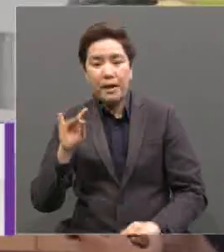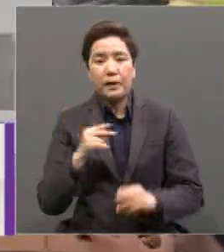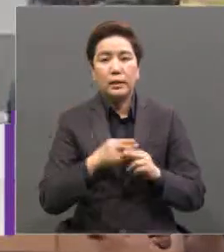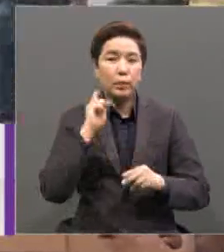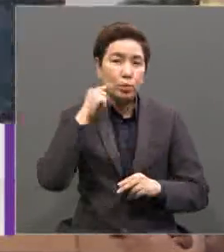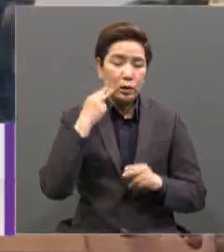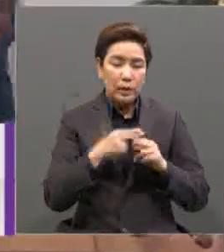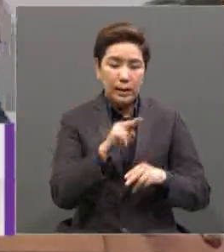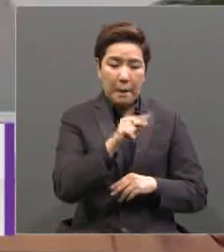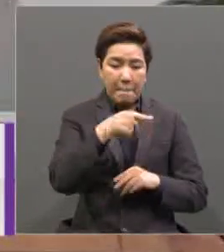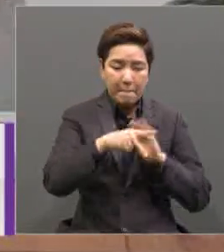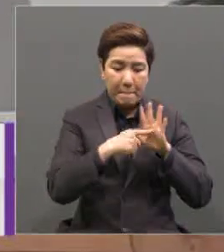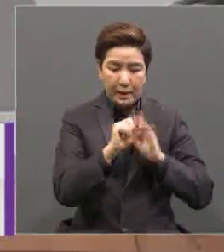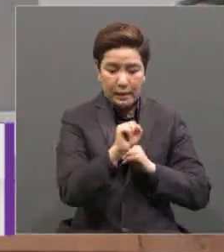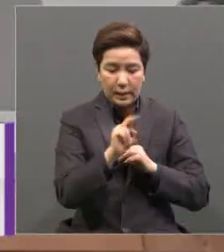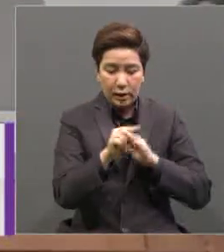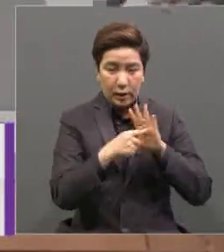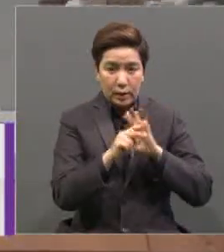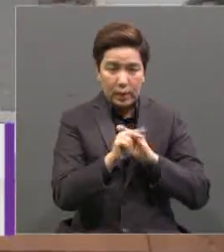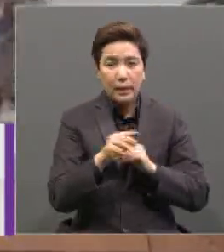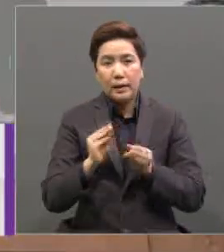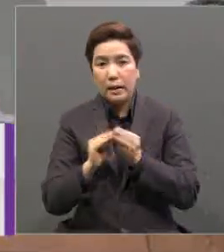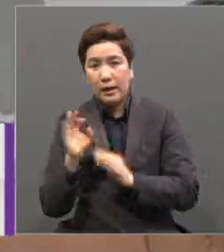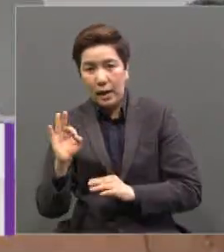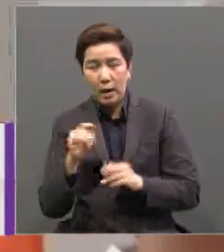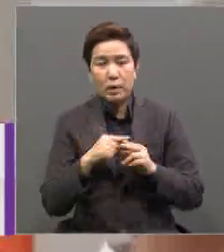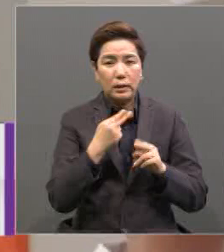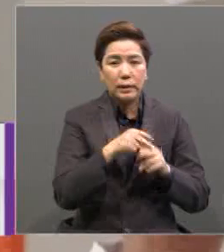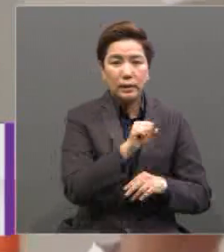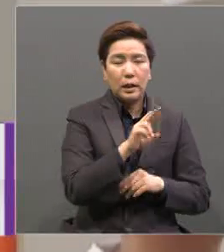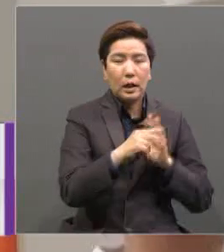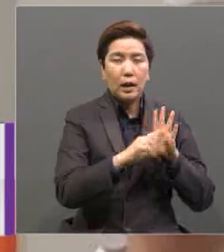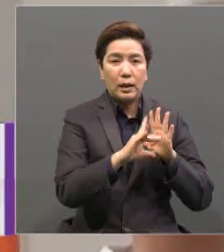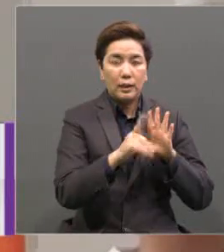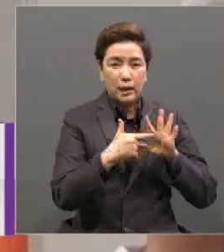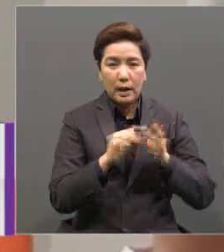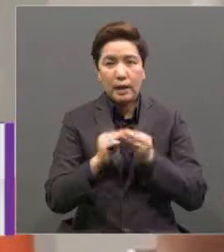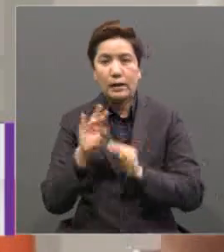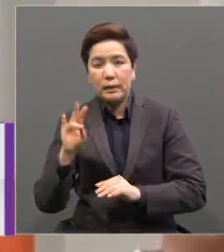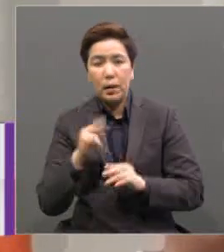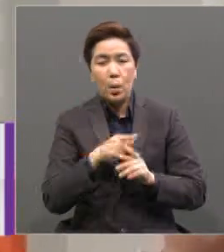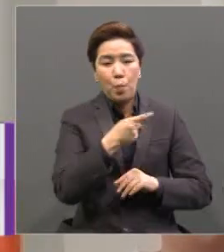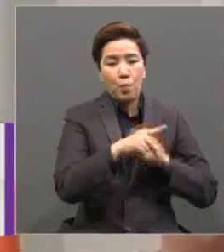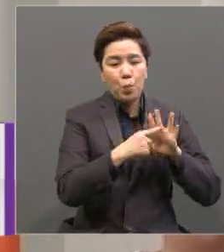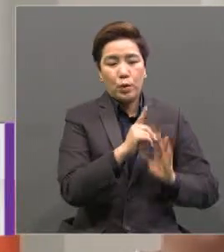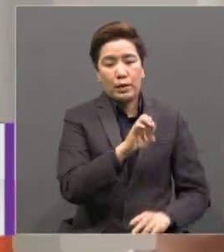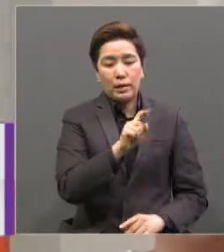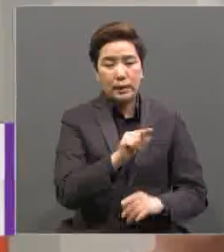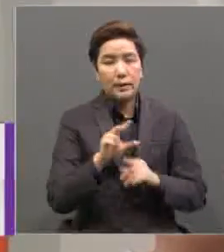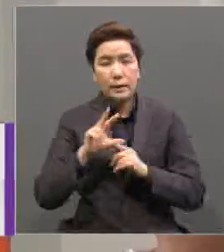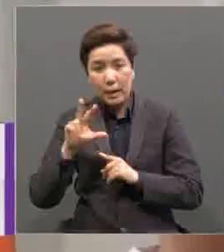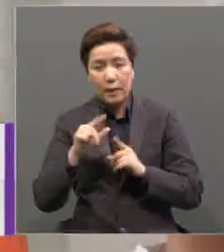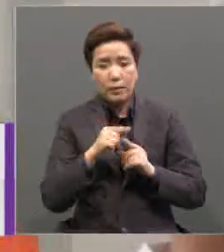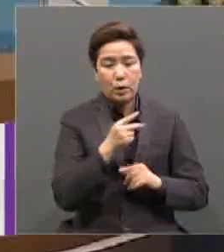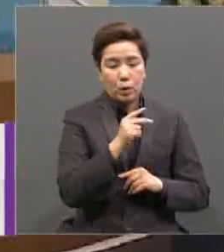างสาวณพัสนันได้หมายเลข9นายสลัดชาได้หมายเลข7นายภูดิตได้หมายเลข3นาง